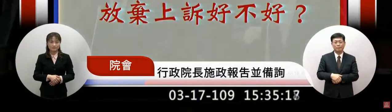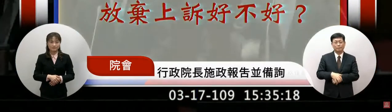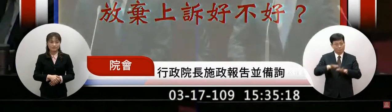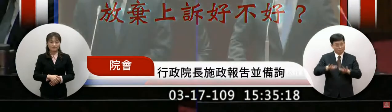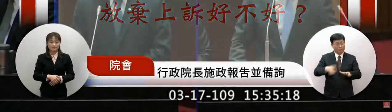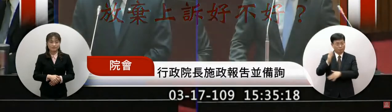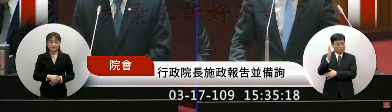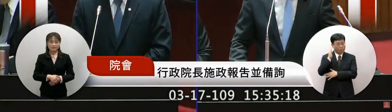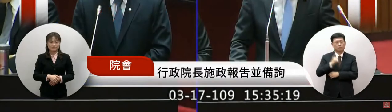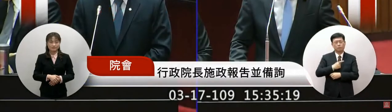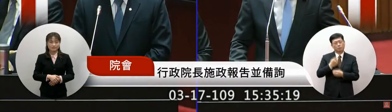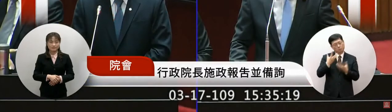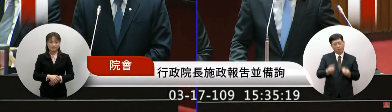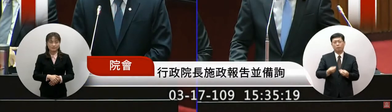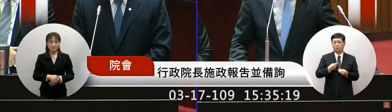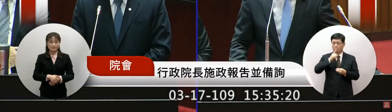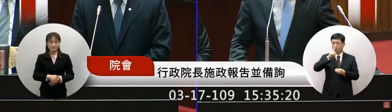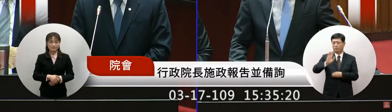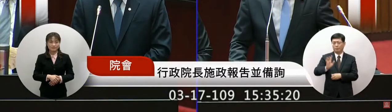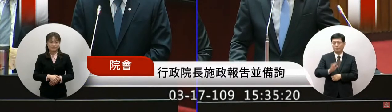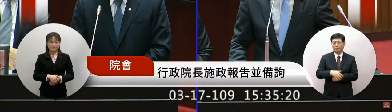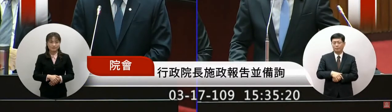讲即届政府认输，不爱阁过啊？